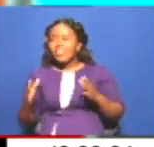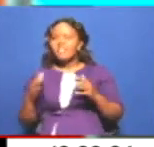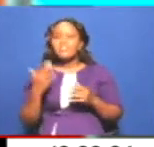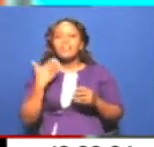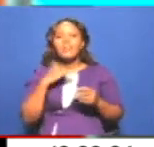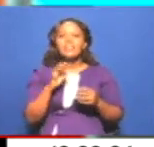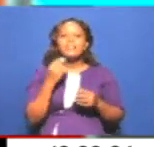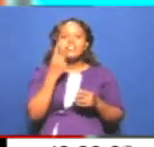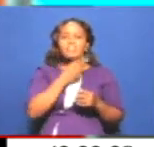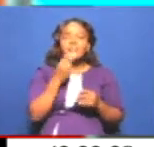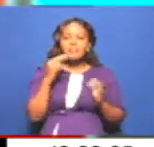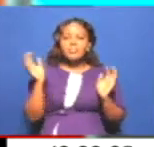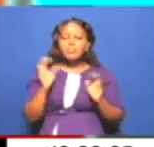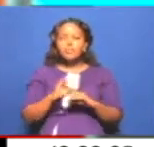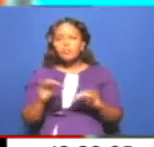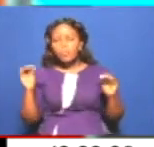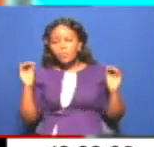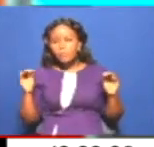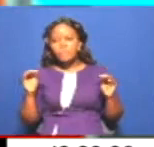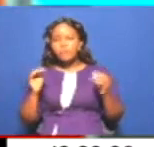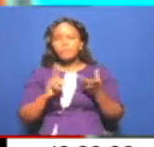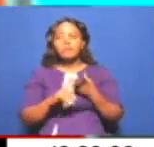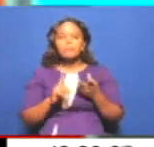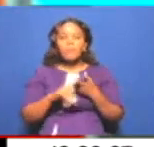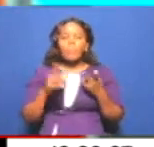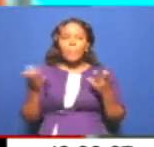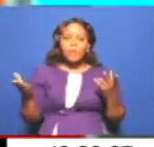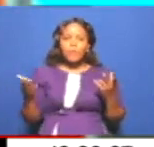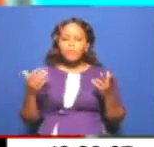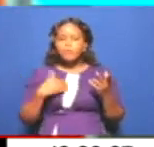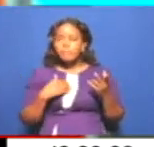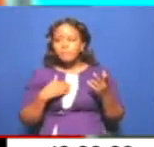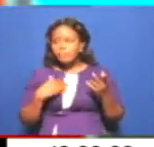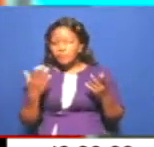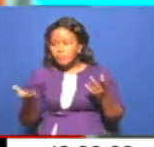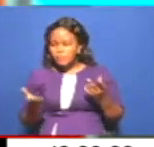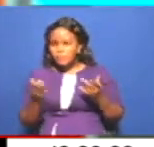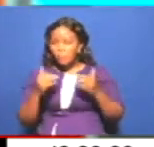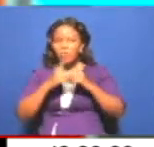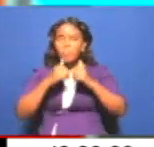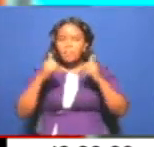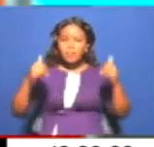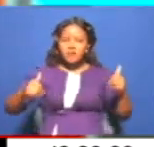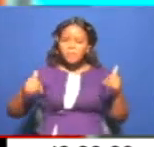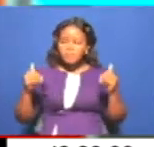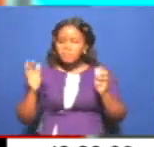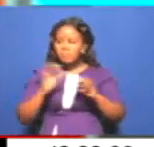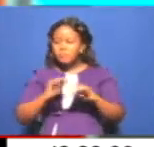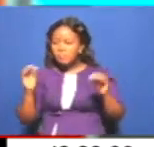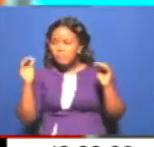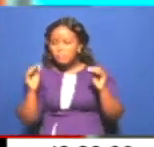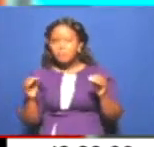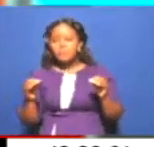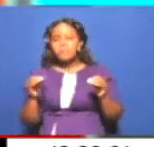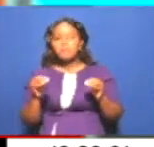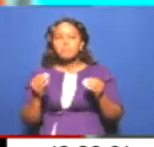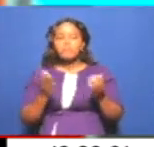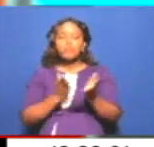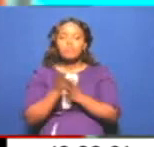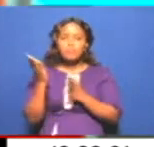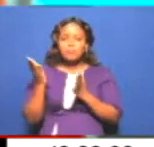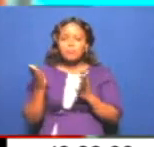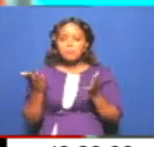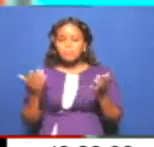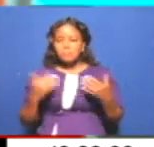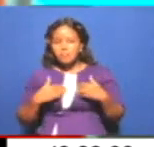wanazungumza matamshi ambayo wanaenda kuleta pengine utengano katika jamii yetu kwa misingi ya kikabila ama